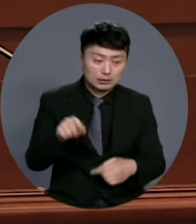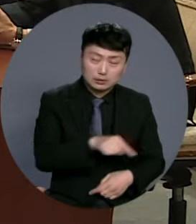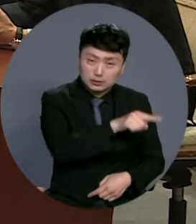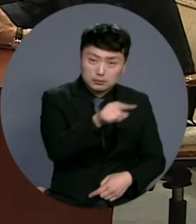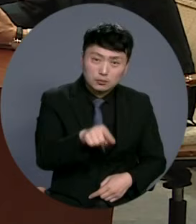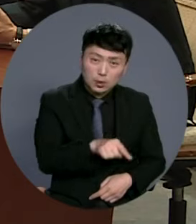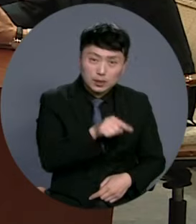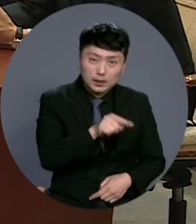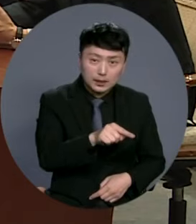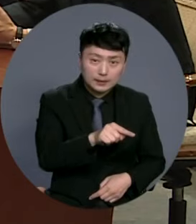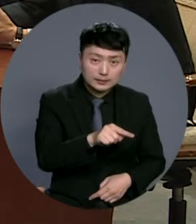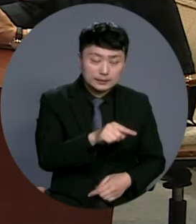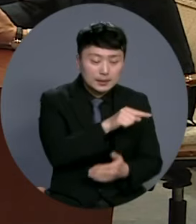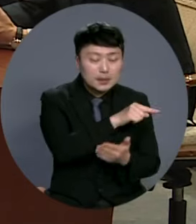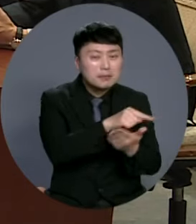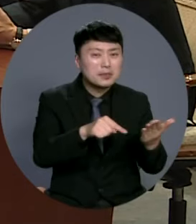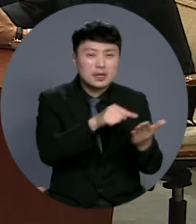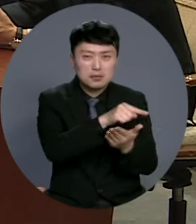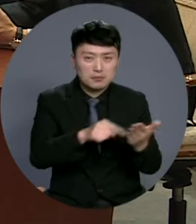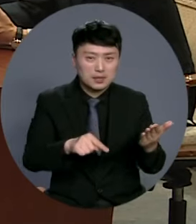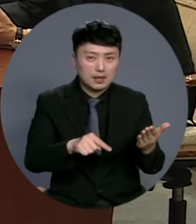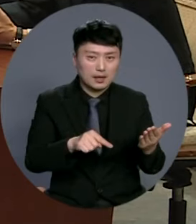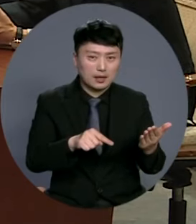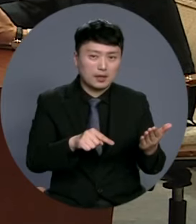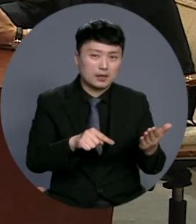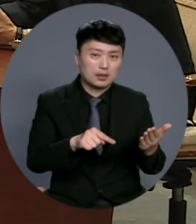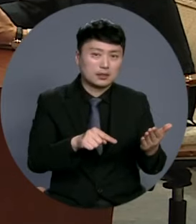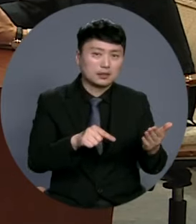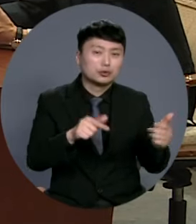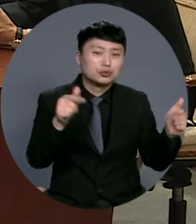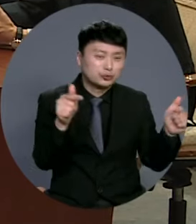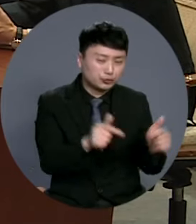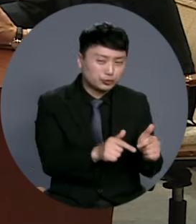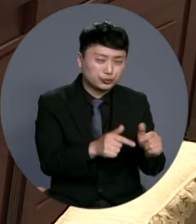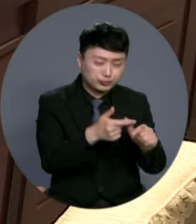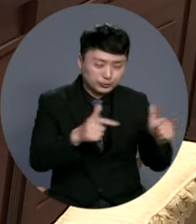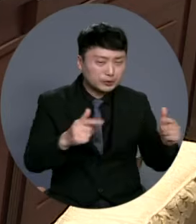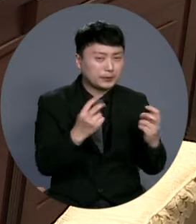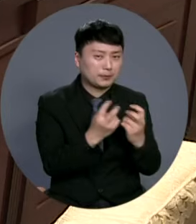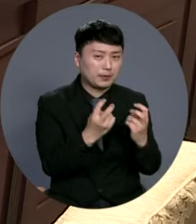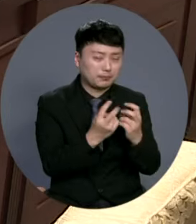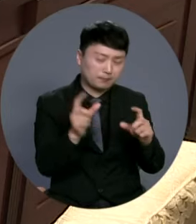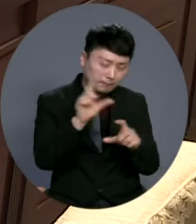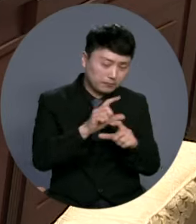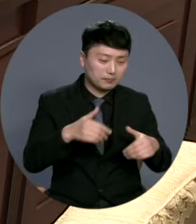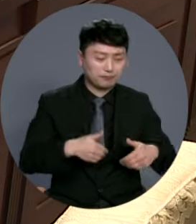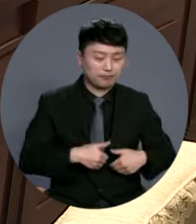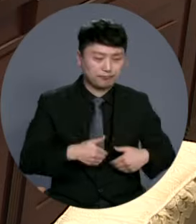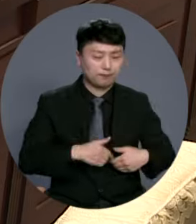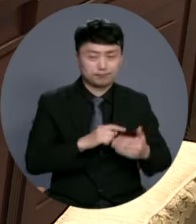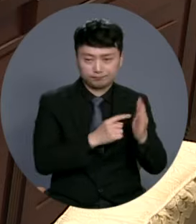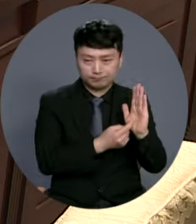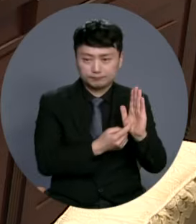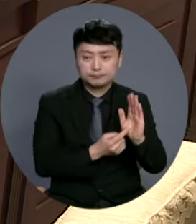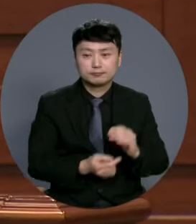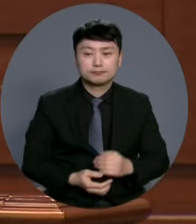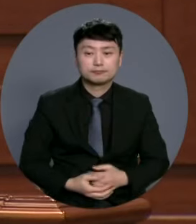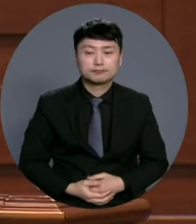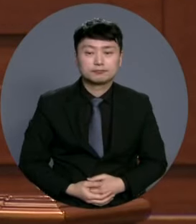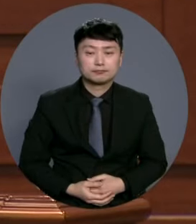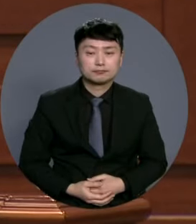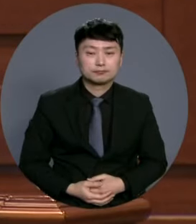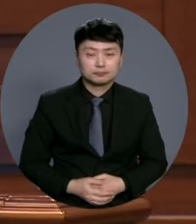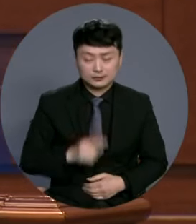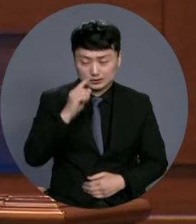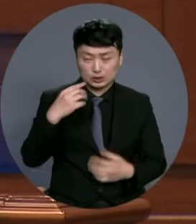과수농가가 각종 재해를 입어도 생산량을 안정적으로 유지할 수 있는 대책이 더 절실하다는 지적이 나왔습니다.